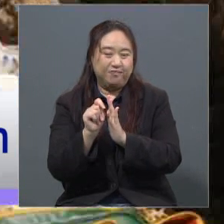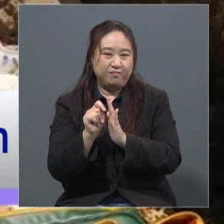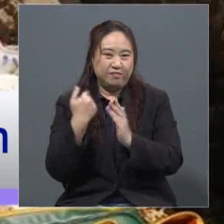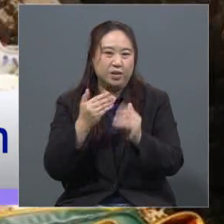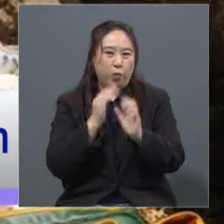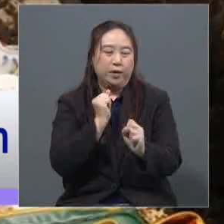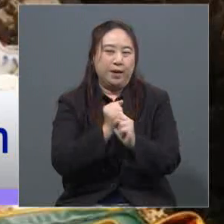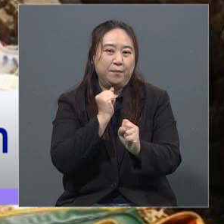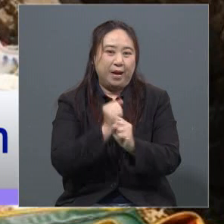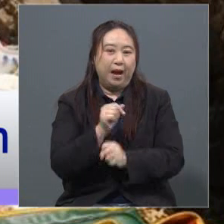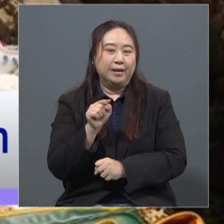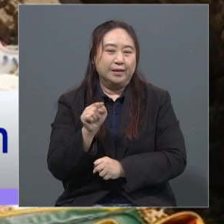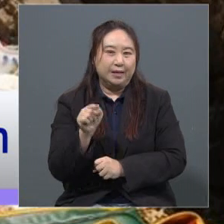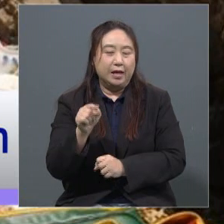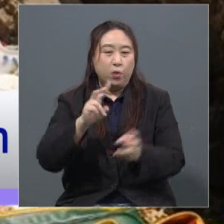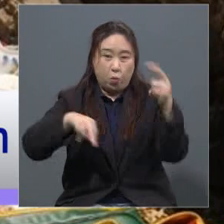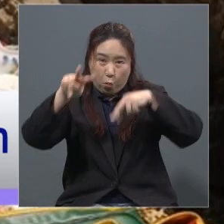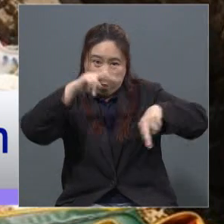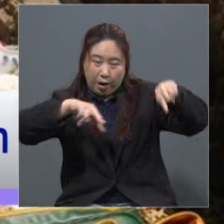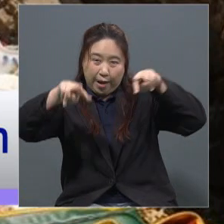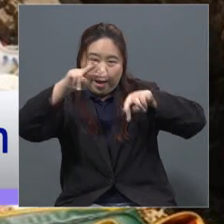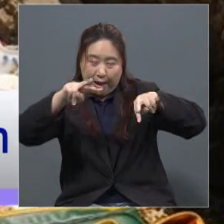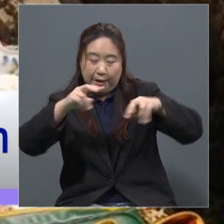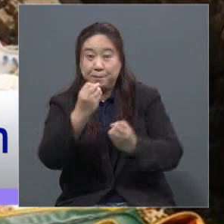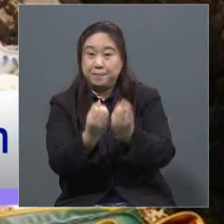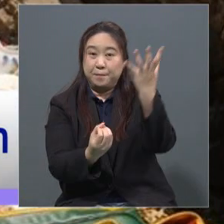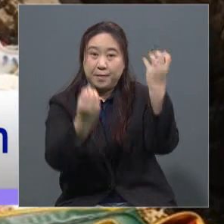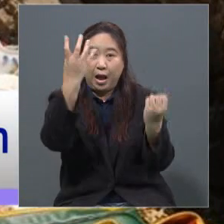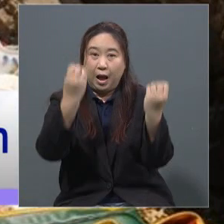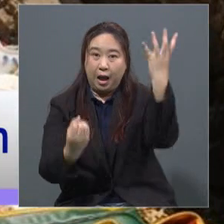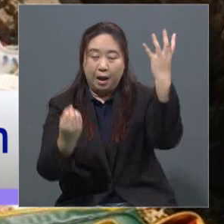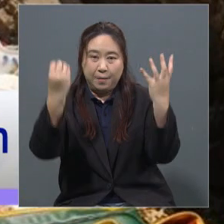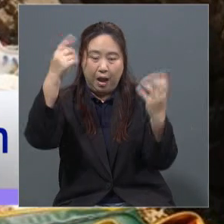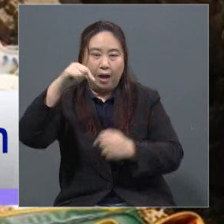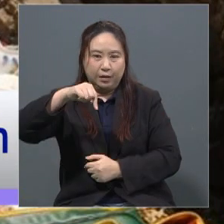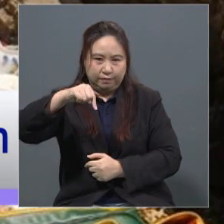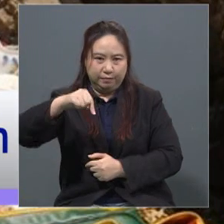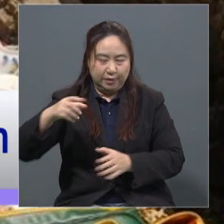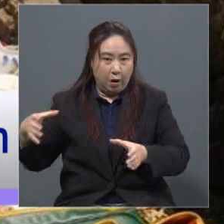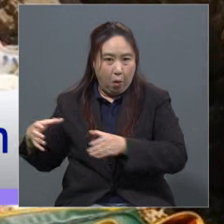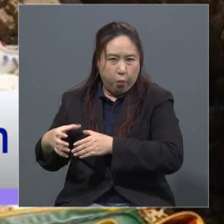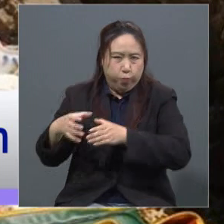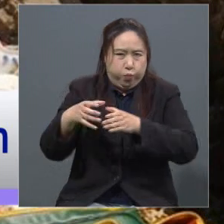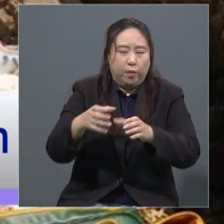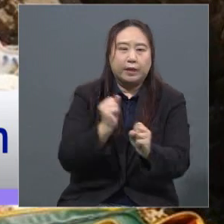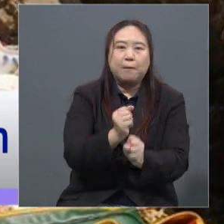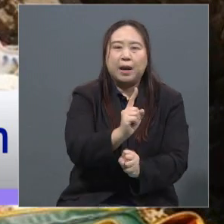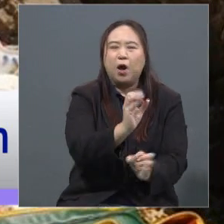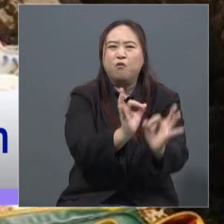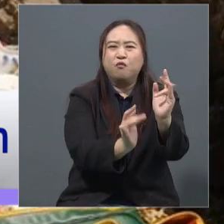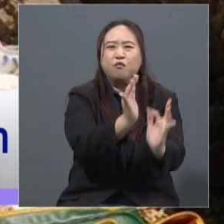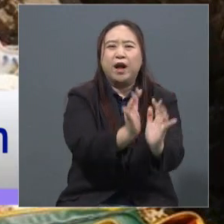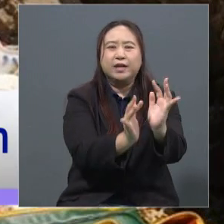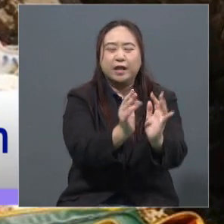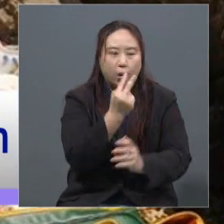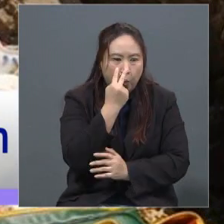เขาพลึงบ้านด่านร่วมกับเจ้าหน้าที่วนอุทยานน้ำตกแม่เฉยส่วนที่ที่กำลังเข้าไปดับไฟป่านะคะหลังจากที่ไป